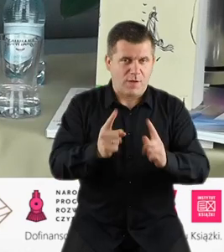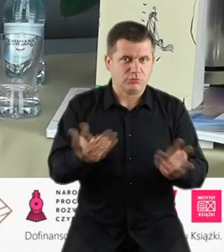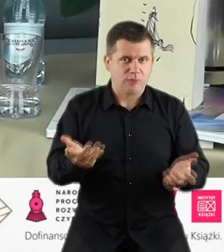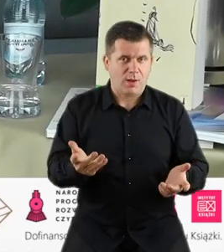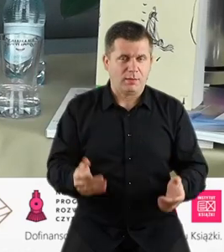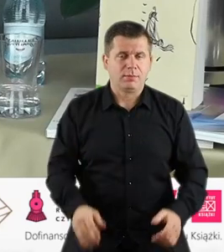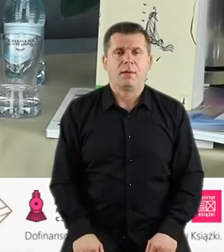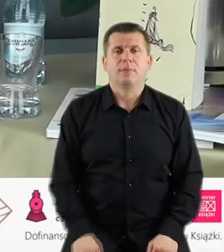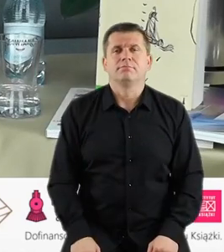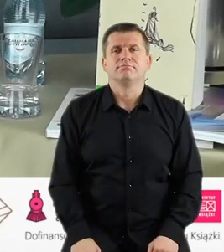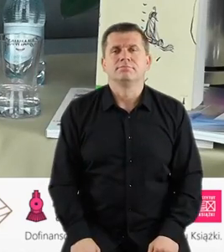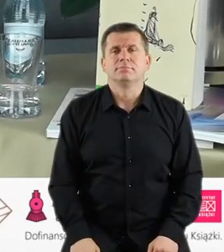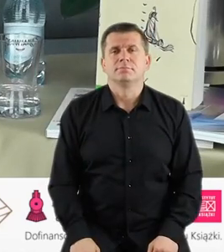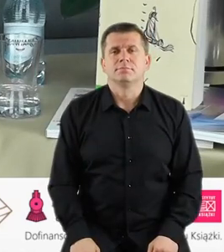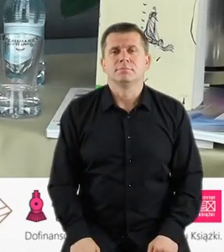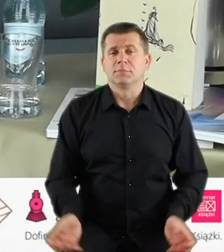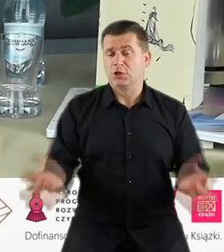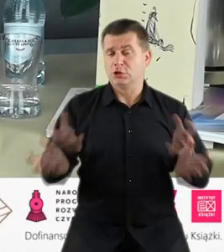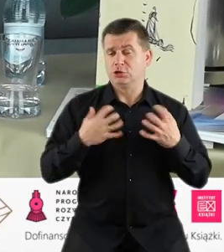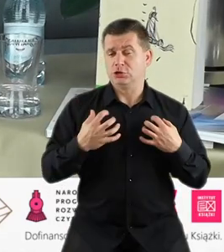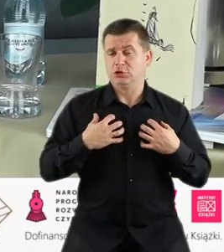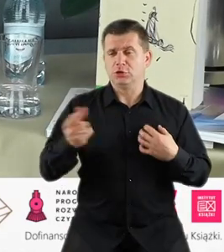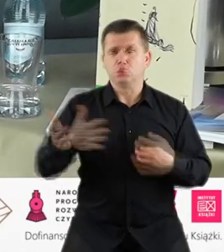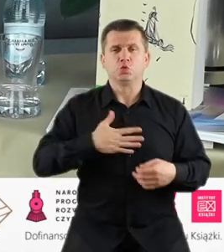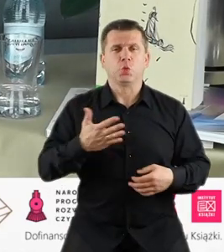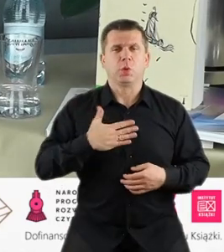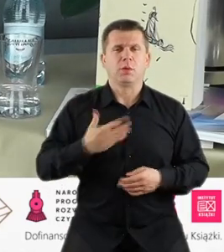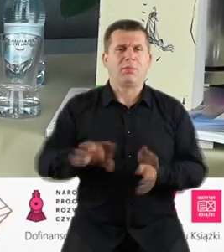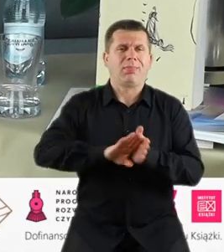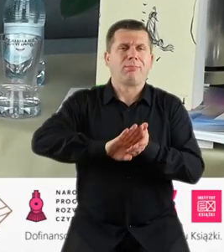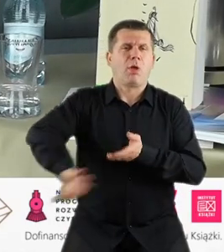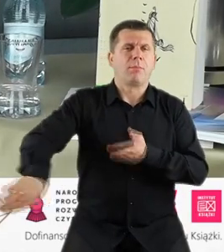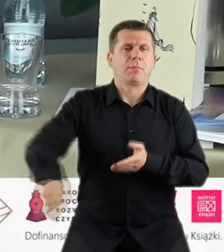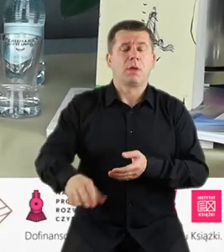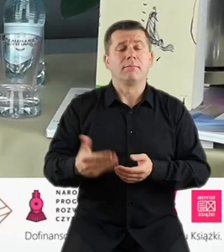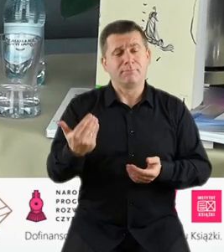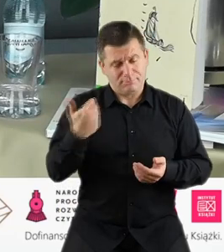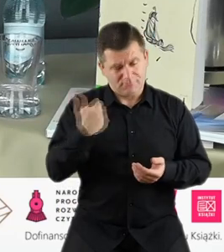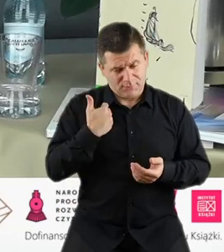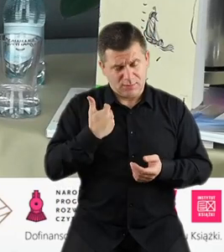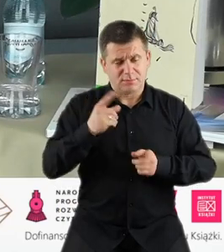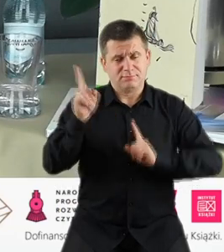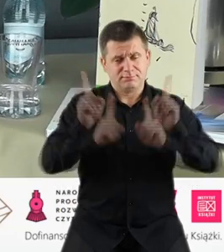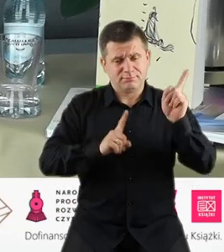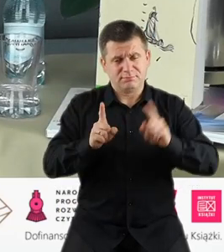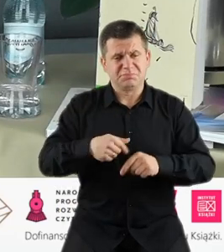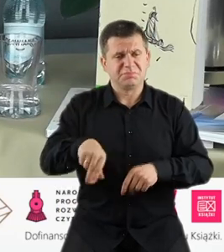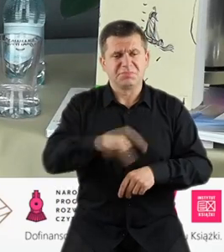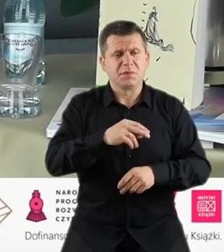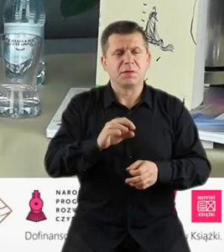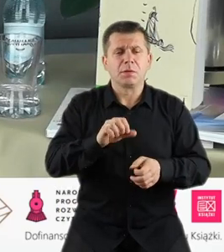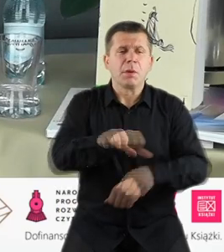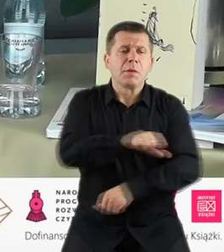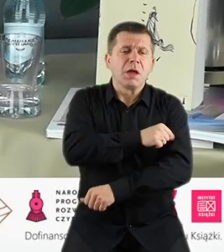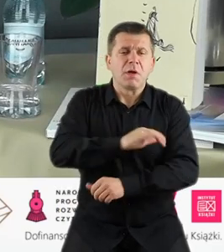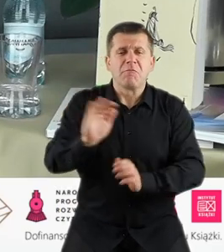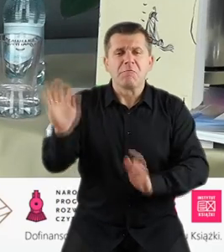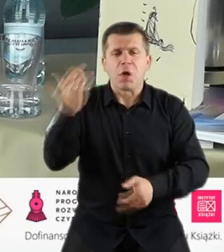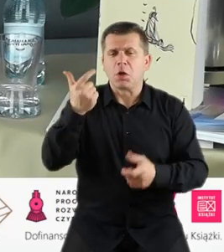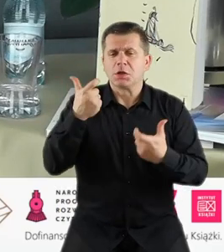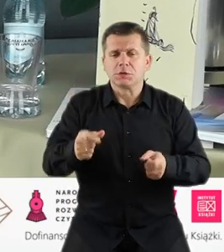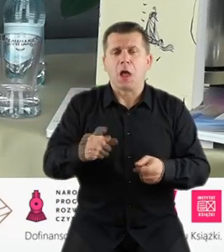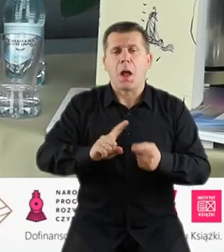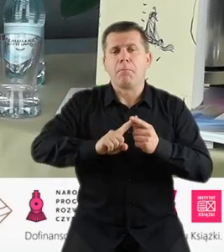tak? Za życia czuły się pomijane, bo zdarzało się, że nikt nie zwracał się do nich po